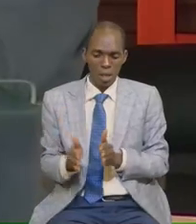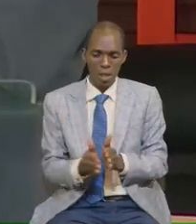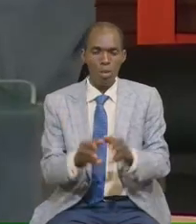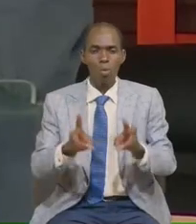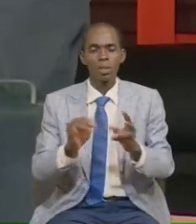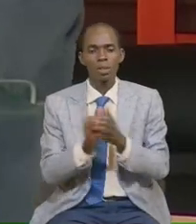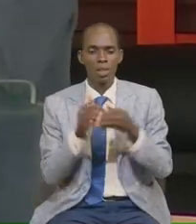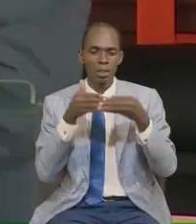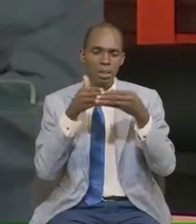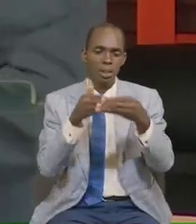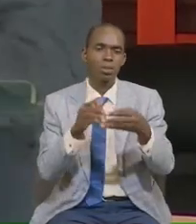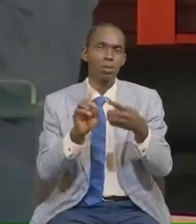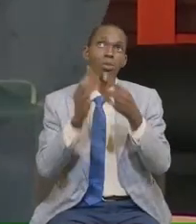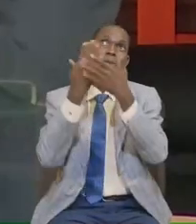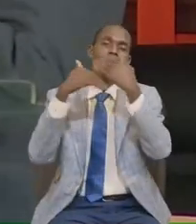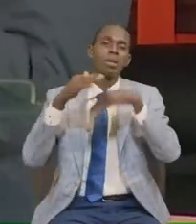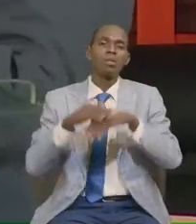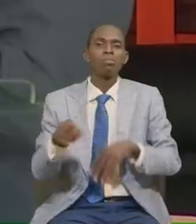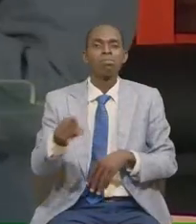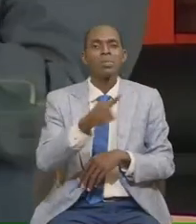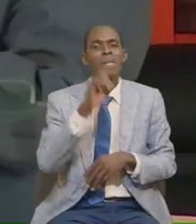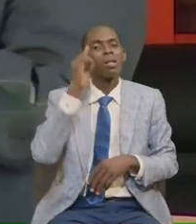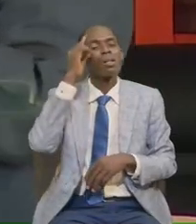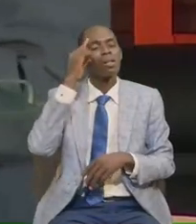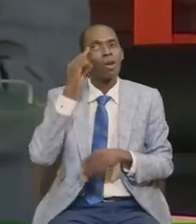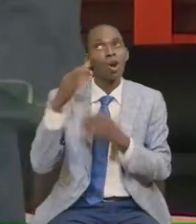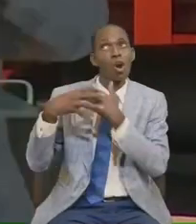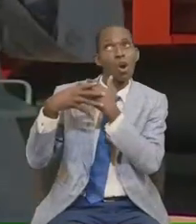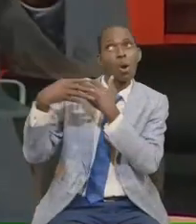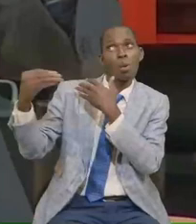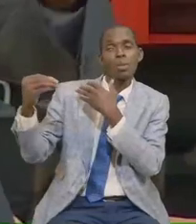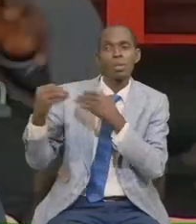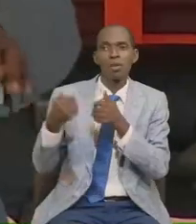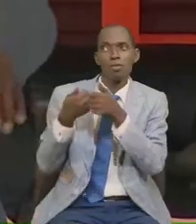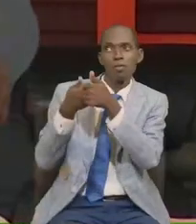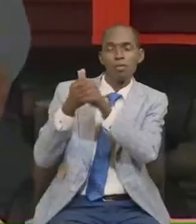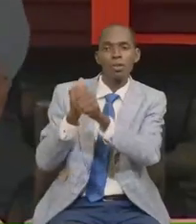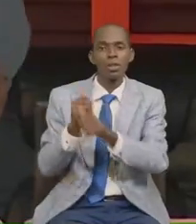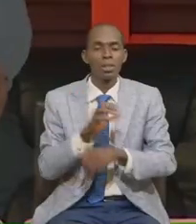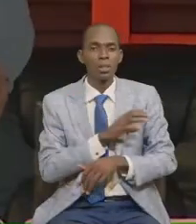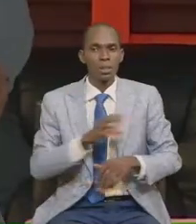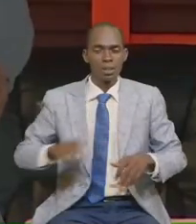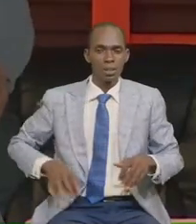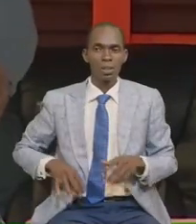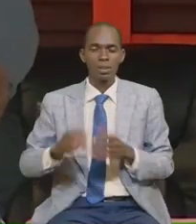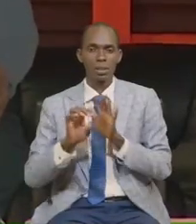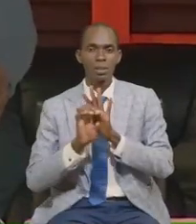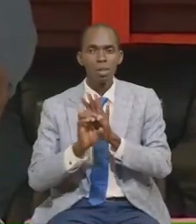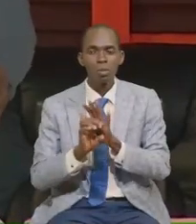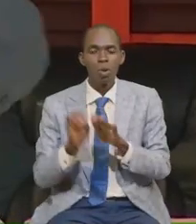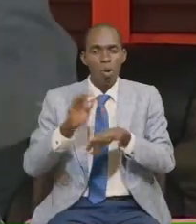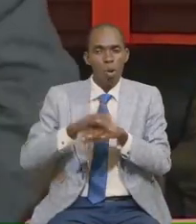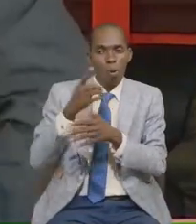ciel. Ils pensaient au modèle de la vie, selon le modèle de ce que Christ a fait.